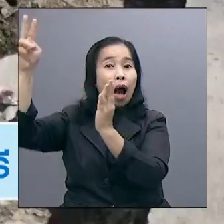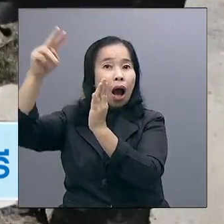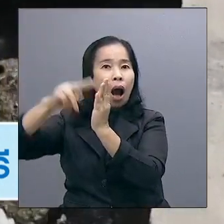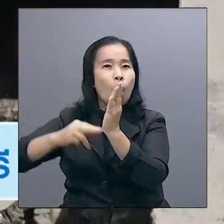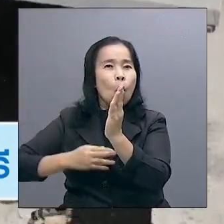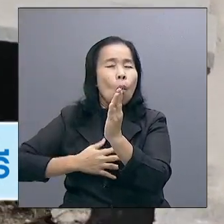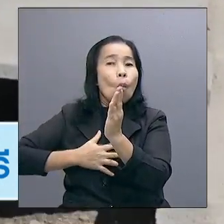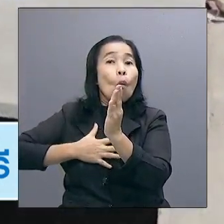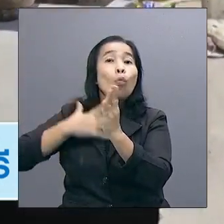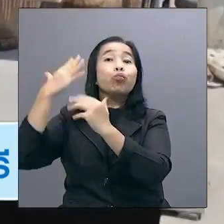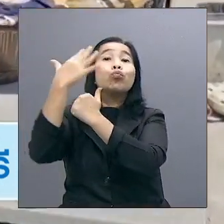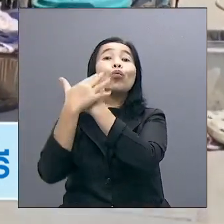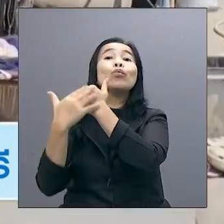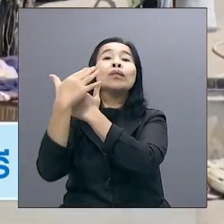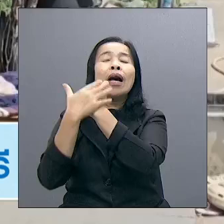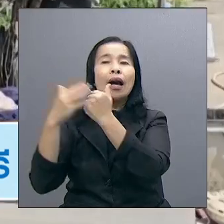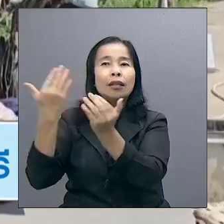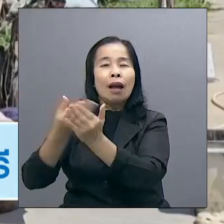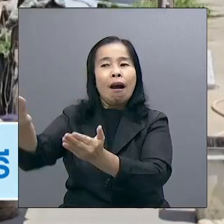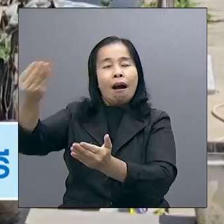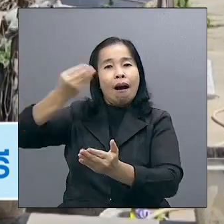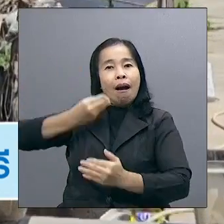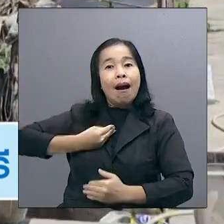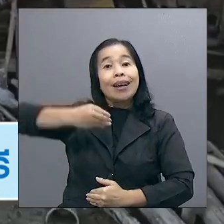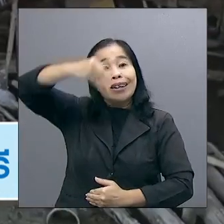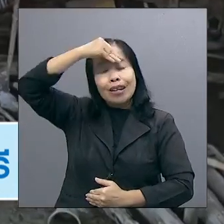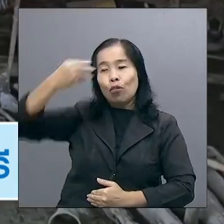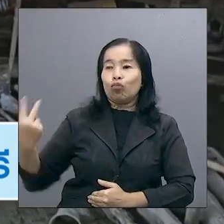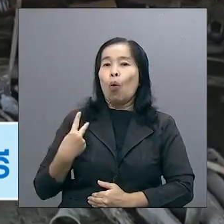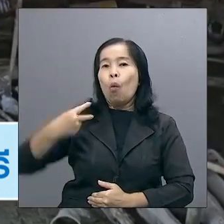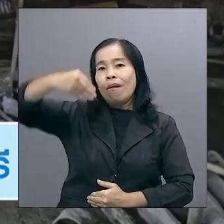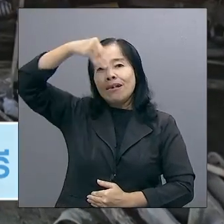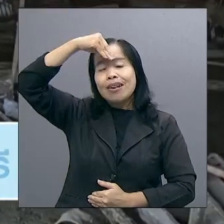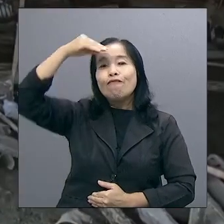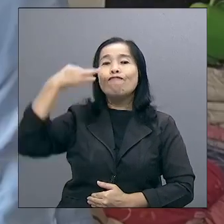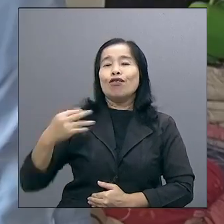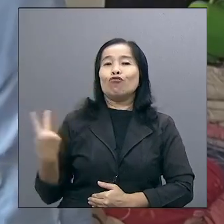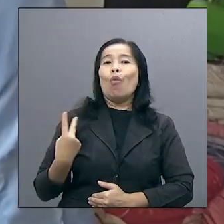ึกสงสารได้มอบทนกศึกษาใหกบเธอและก็น้องสาวด้วยค่ะ